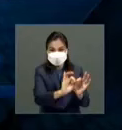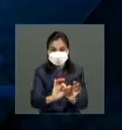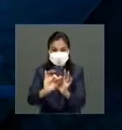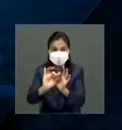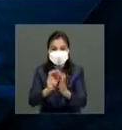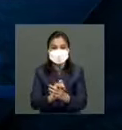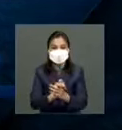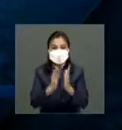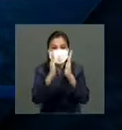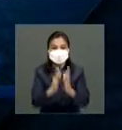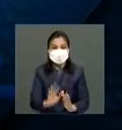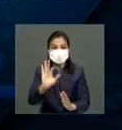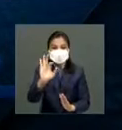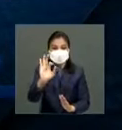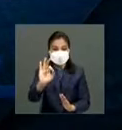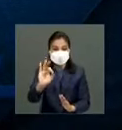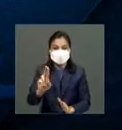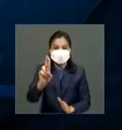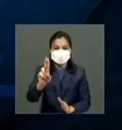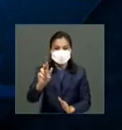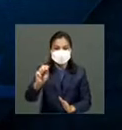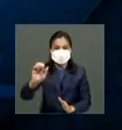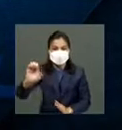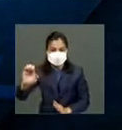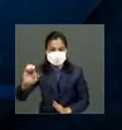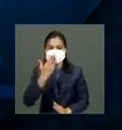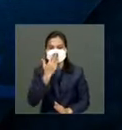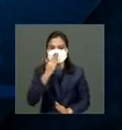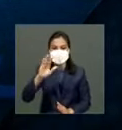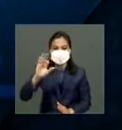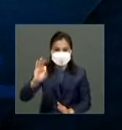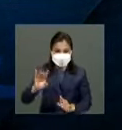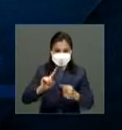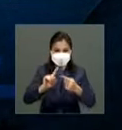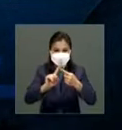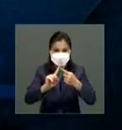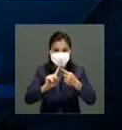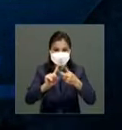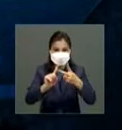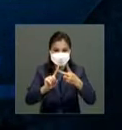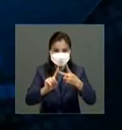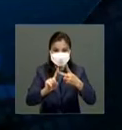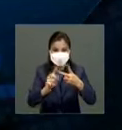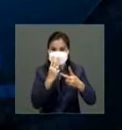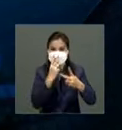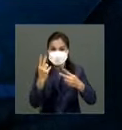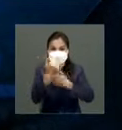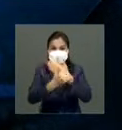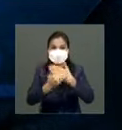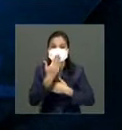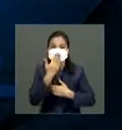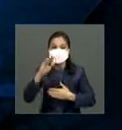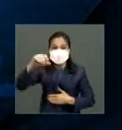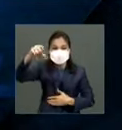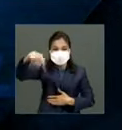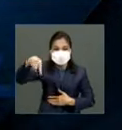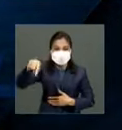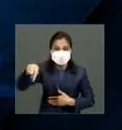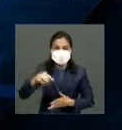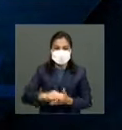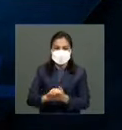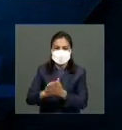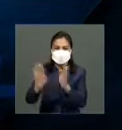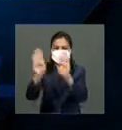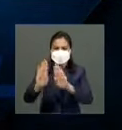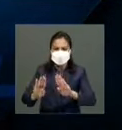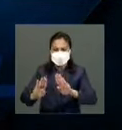9รายนี้นะครับจากสหรัฐอาหรับอิมิเรตส์1บราซิล1หลายคนก็เพ่งเป้าไปที่บราซิลนะครับเพราะว่ามีสายพันธุ์